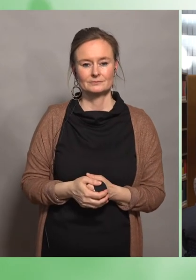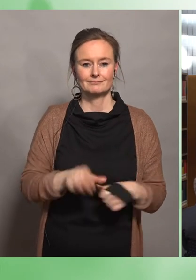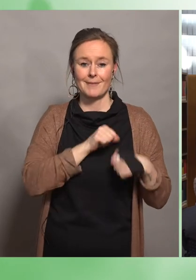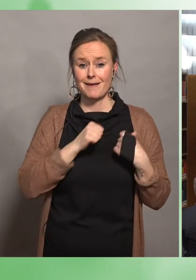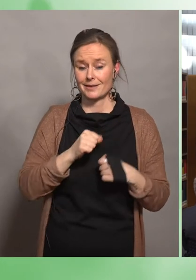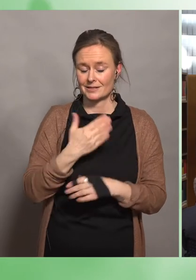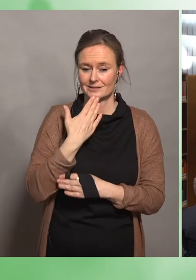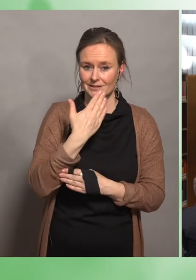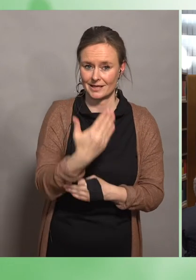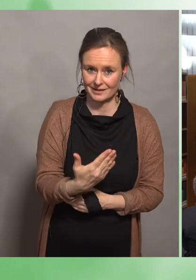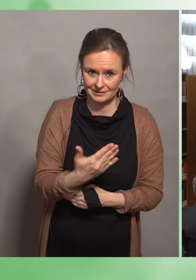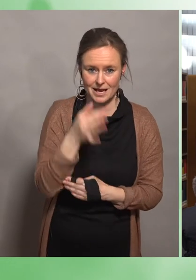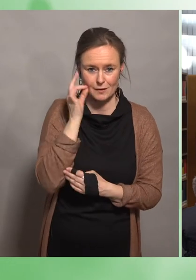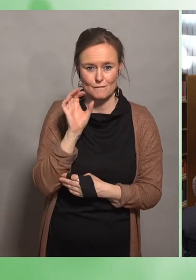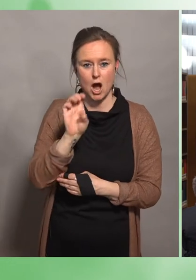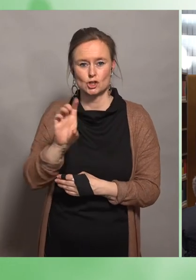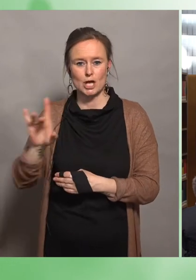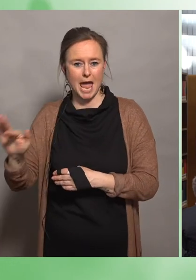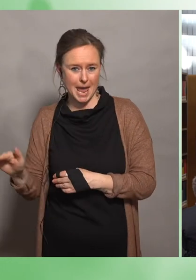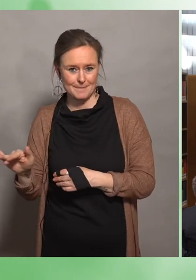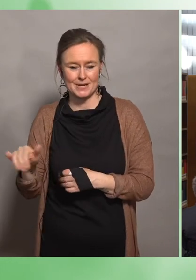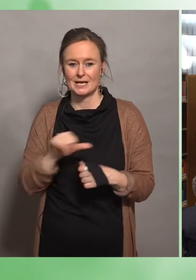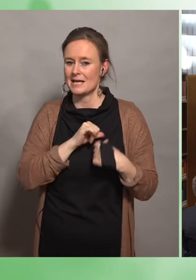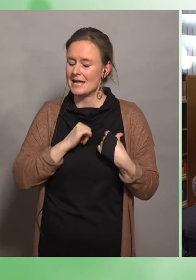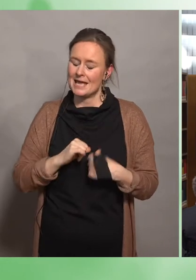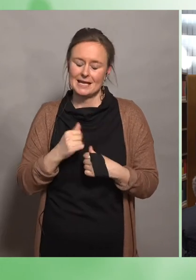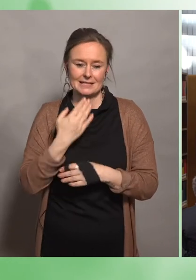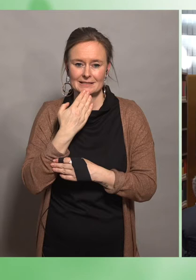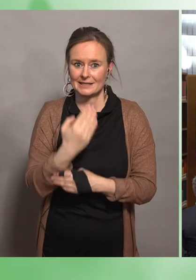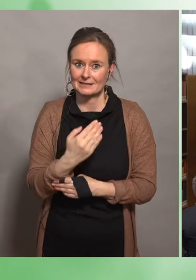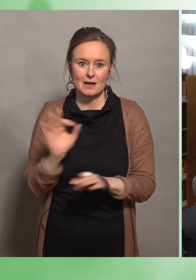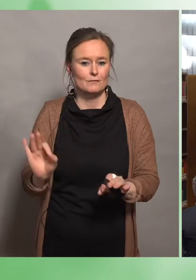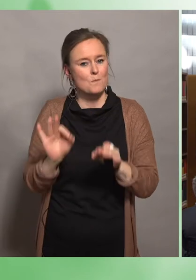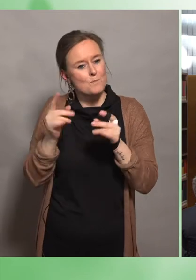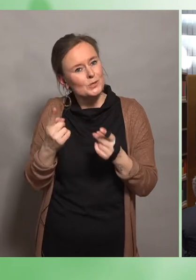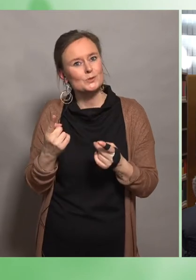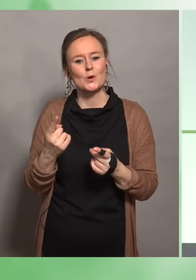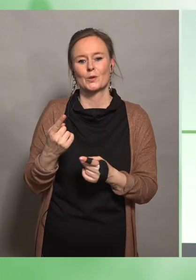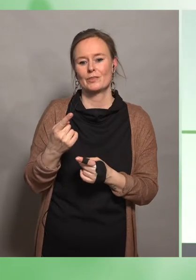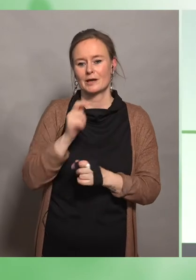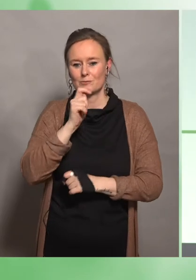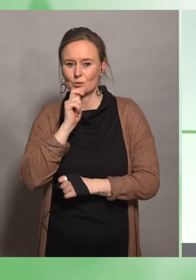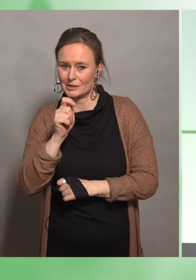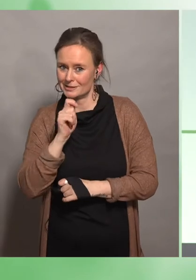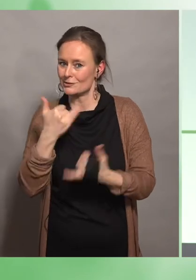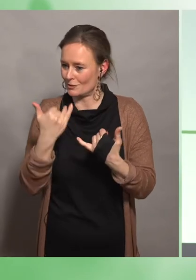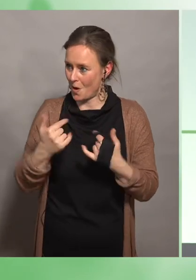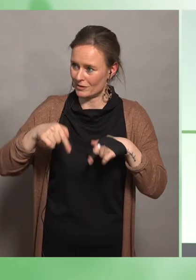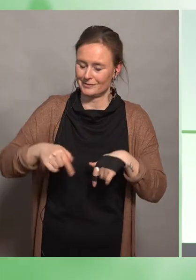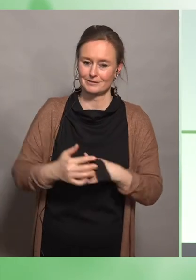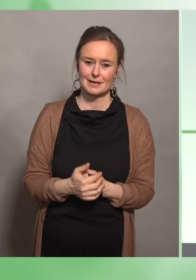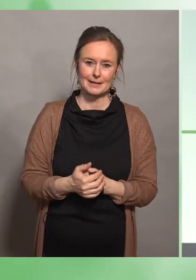Herzlichen Dank, liebe Frau Schreiber. Vielen herzlichen Dank für die tolle Moderation, die Sie heute bei dem Unternehmensdialog